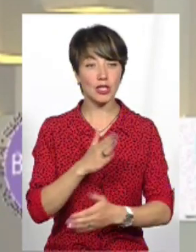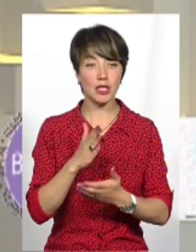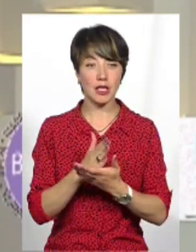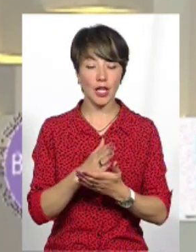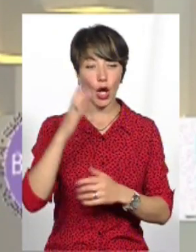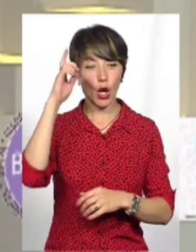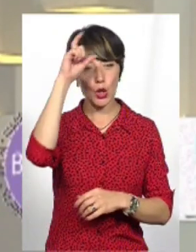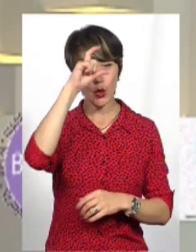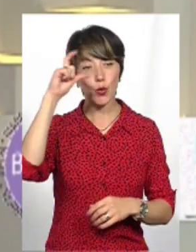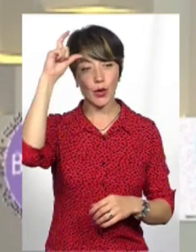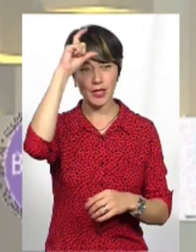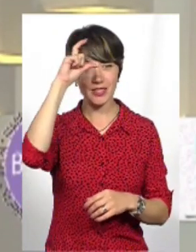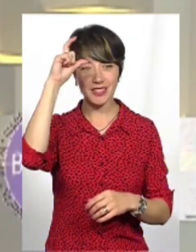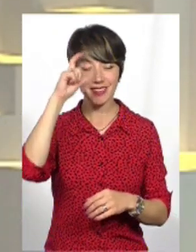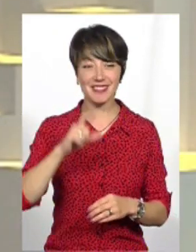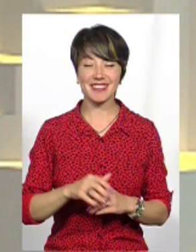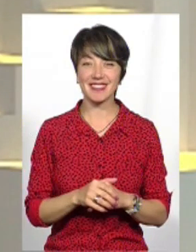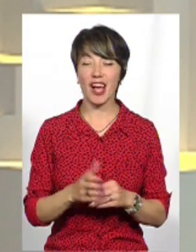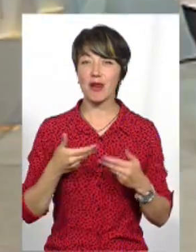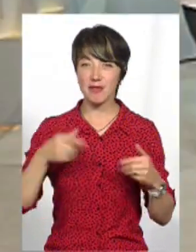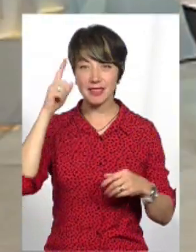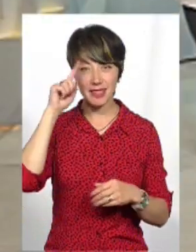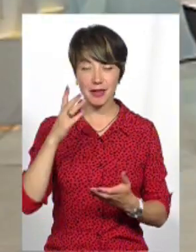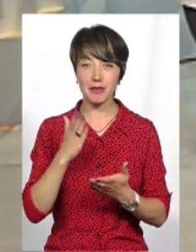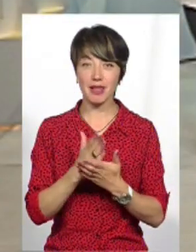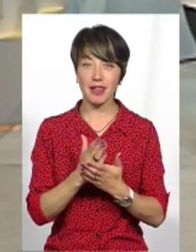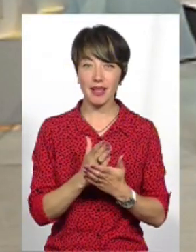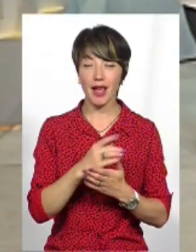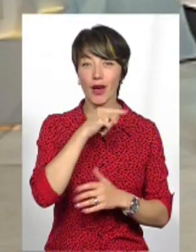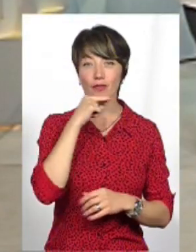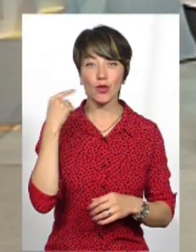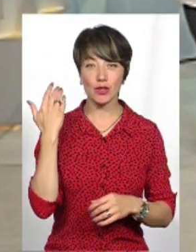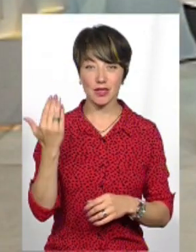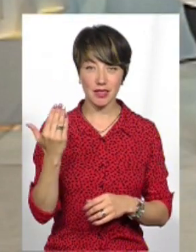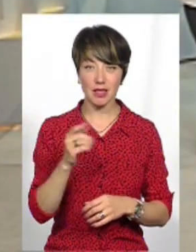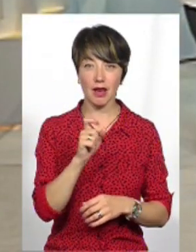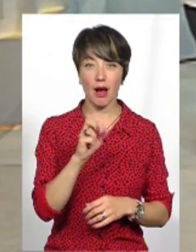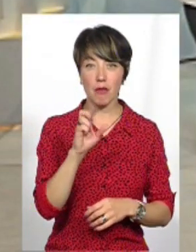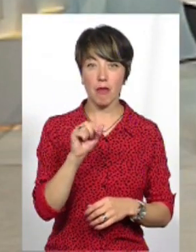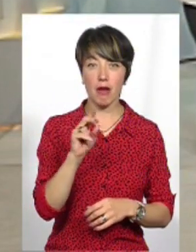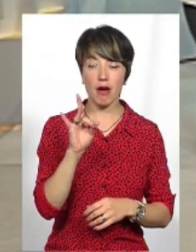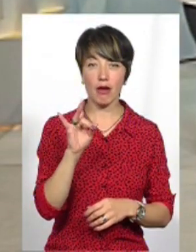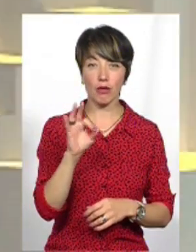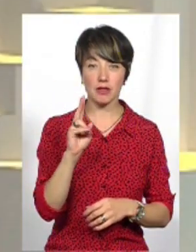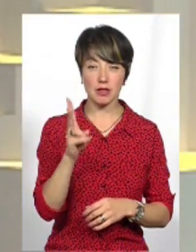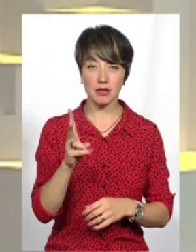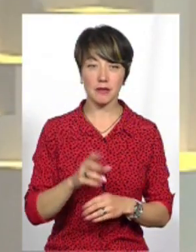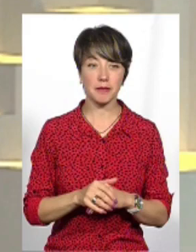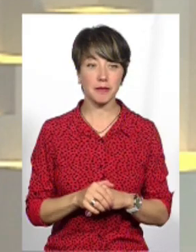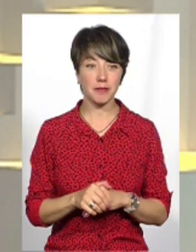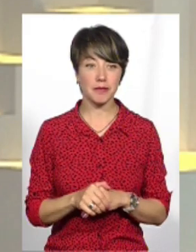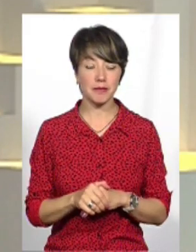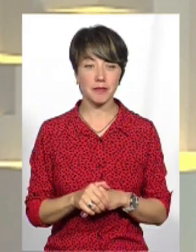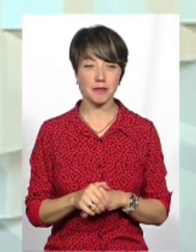у Туреччині. А ми знаємо, що є ще у Хабаровському краї 173 людини. Так,